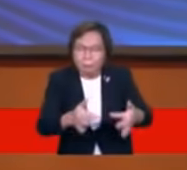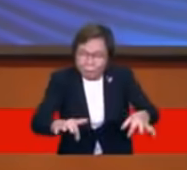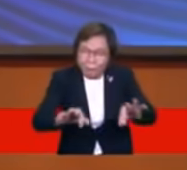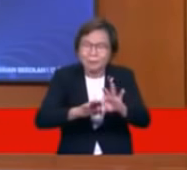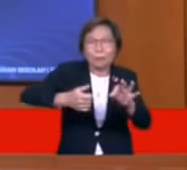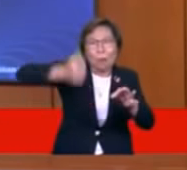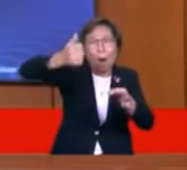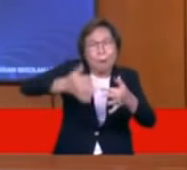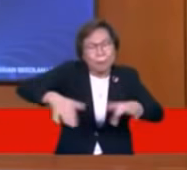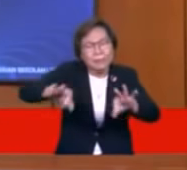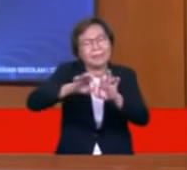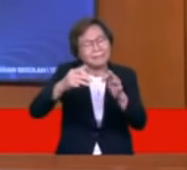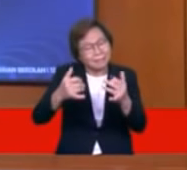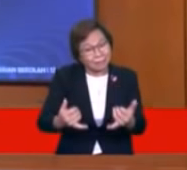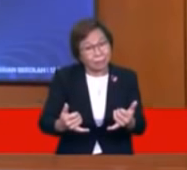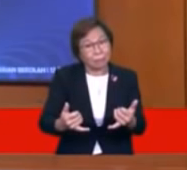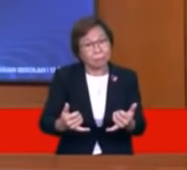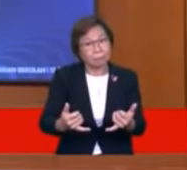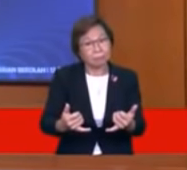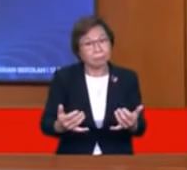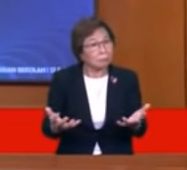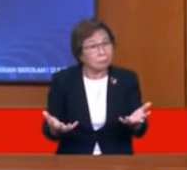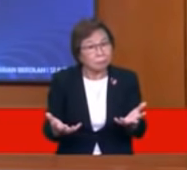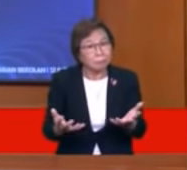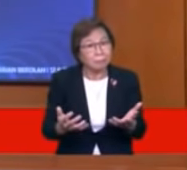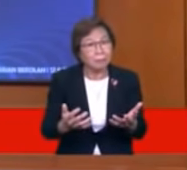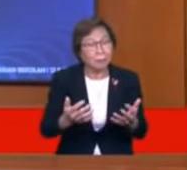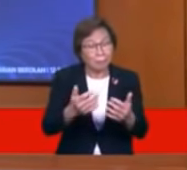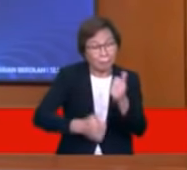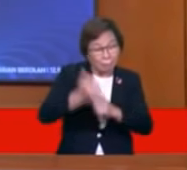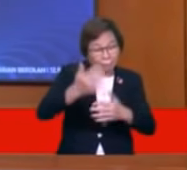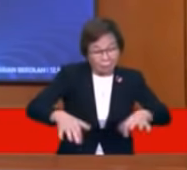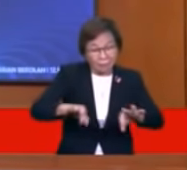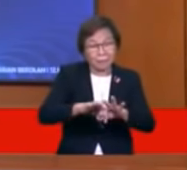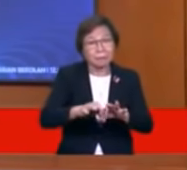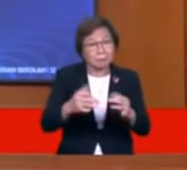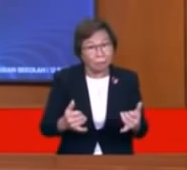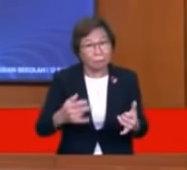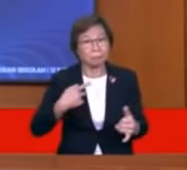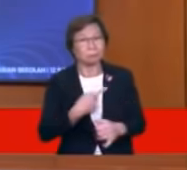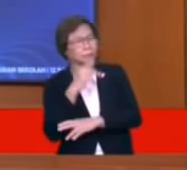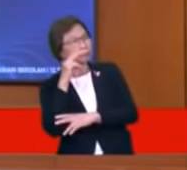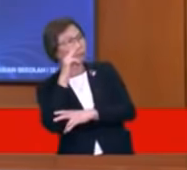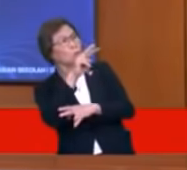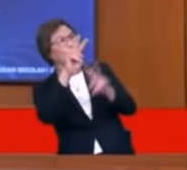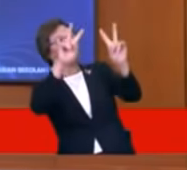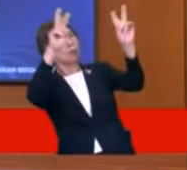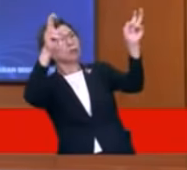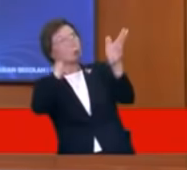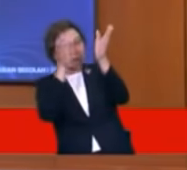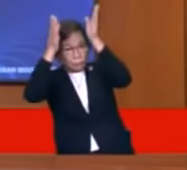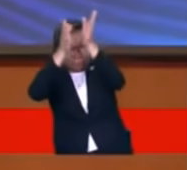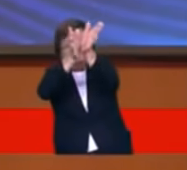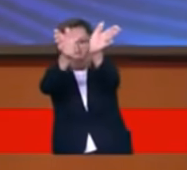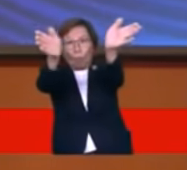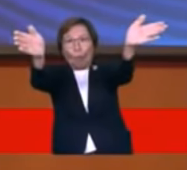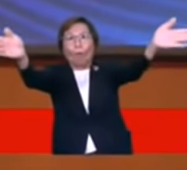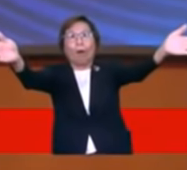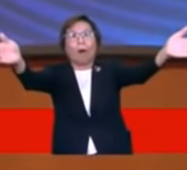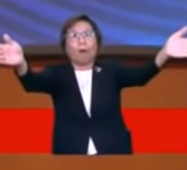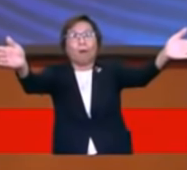pada hari ini adalah untuk melihat konteks yang lebih luas